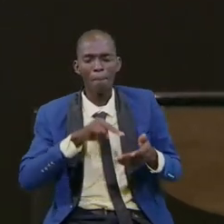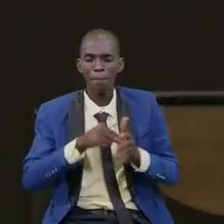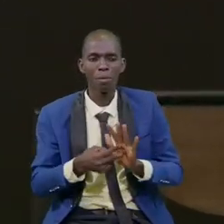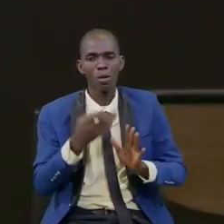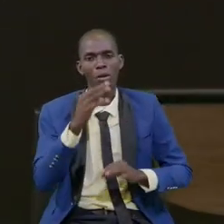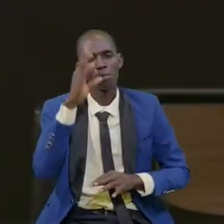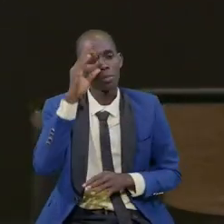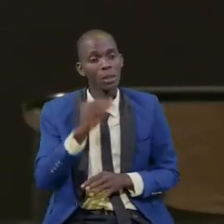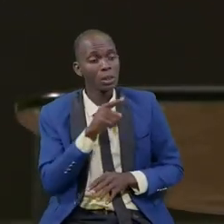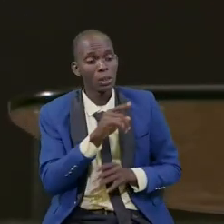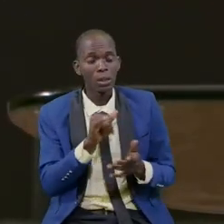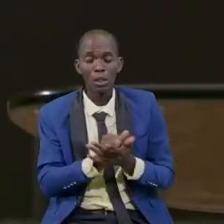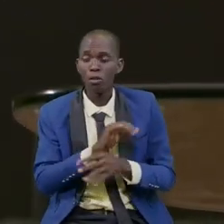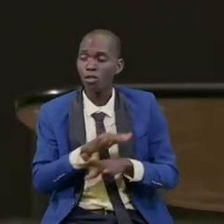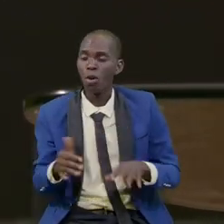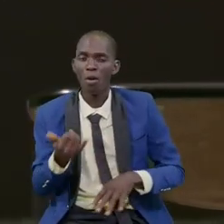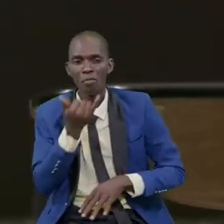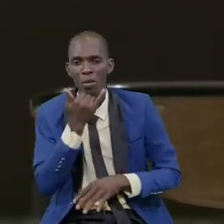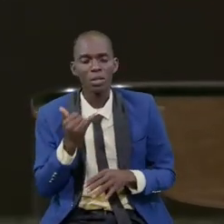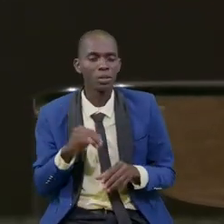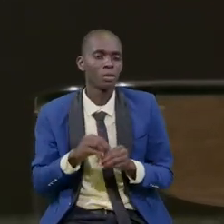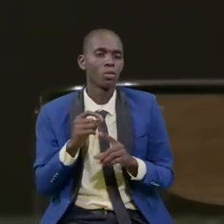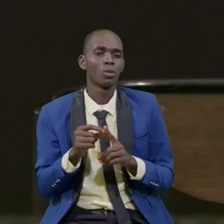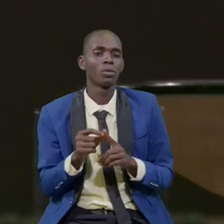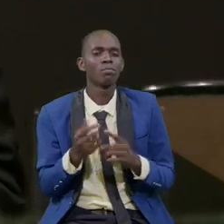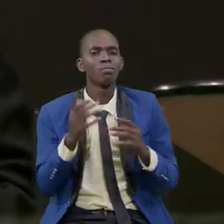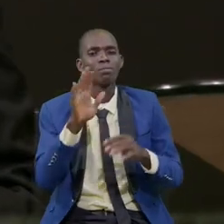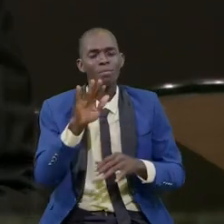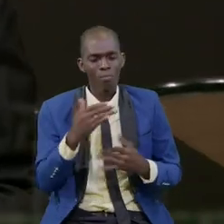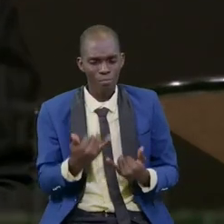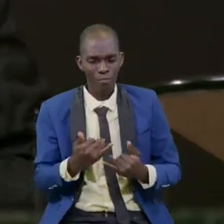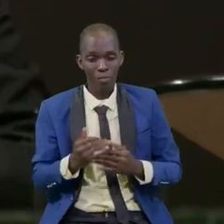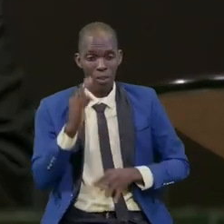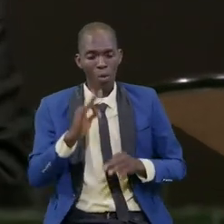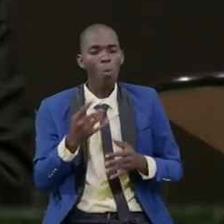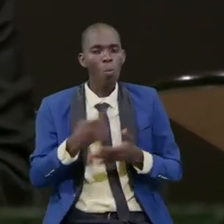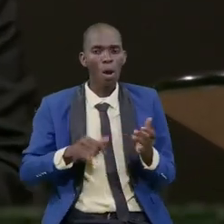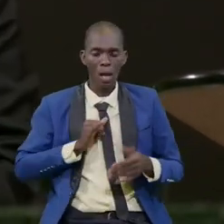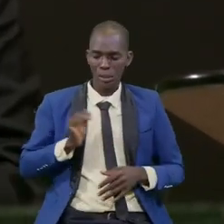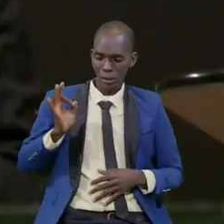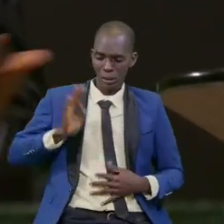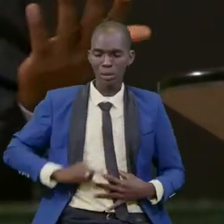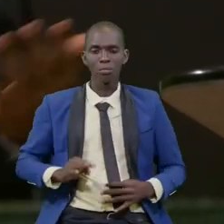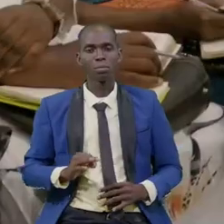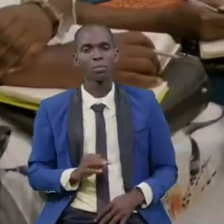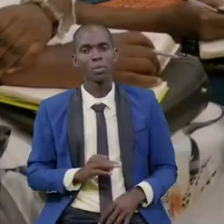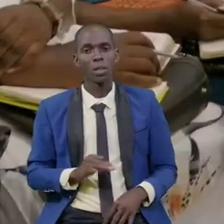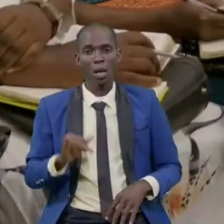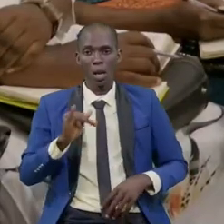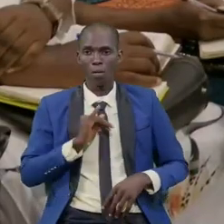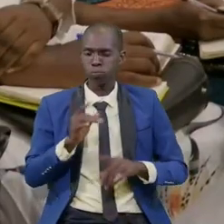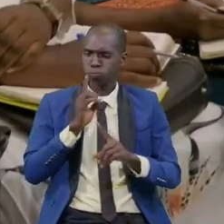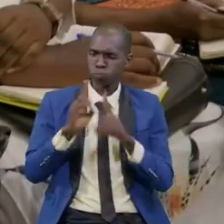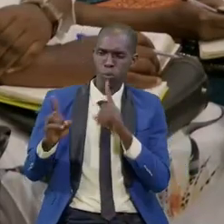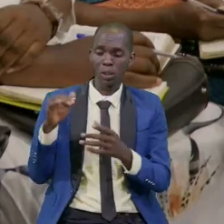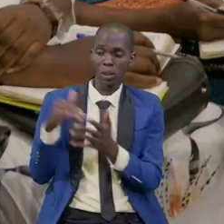complet. Celui qui ne branche pas en parole, qu'est-ce que je vais gagner pour lui parler et